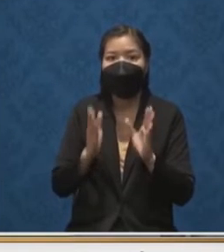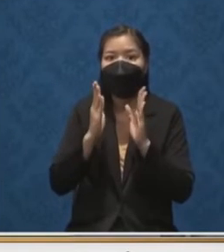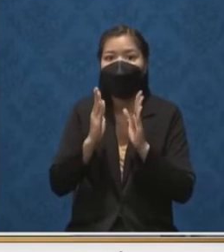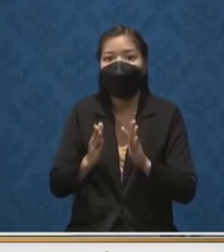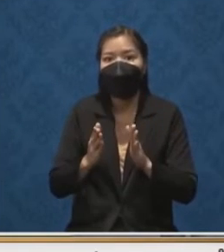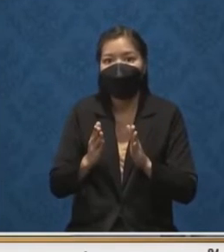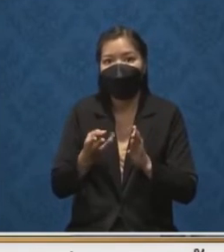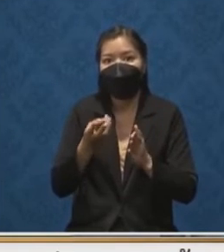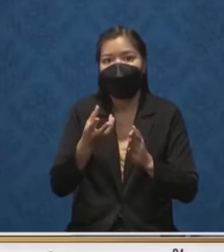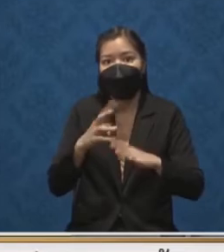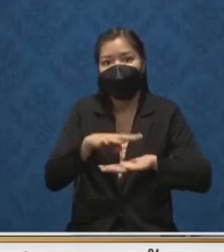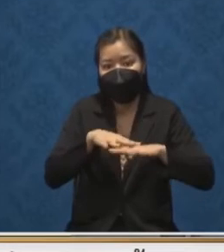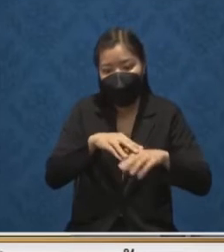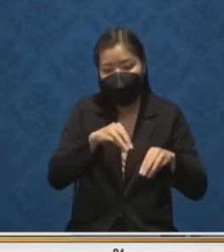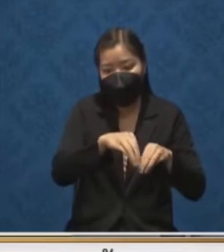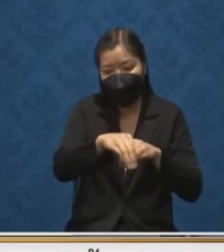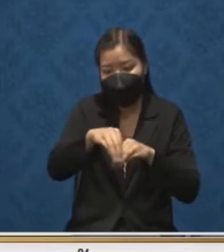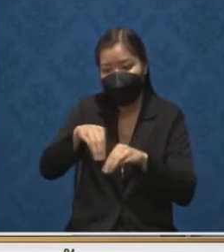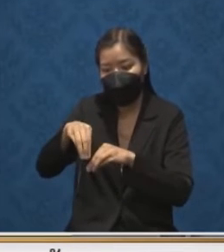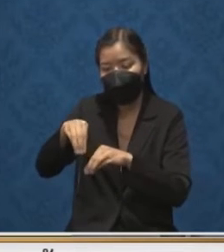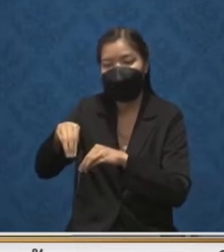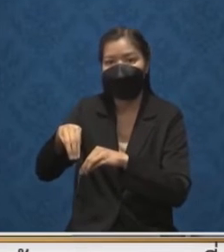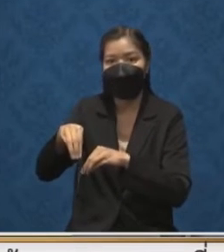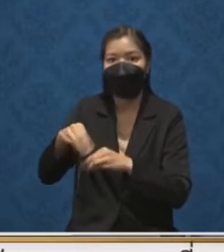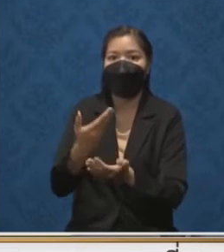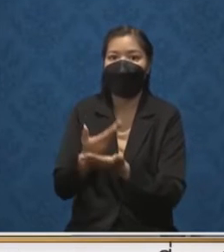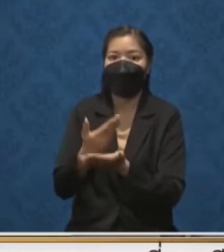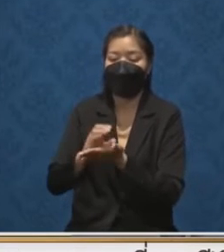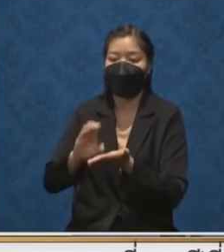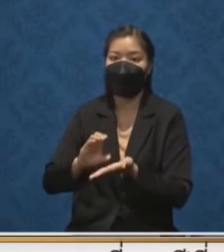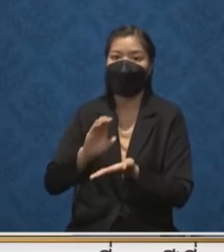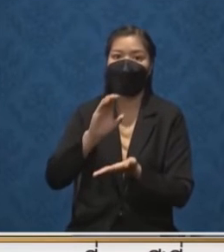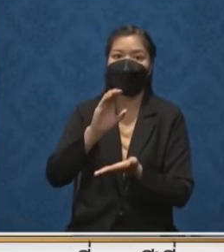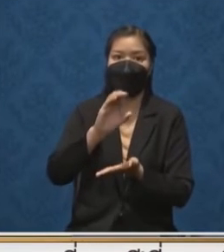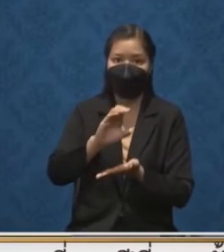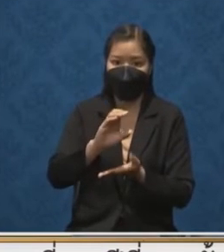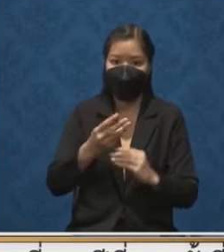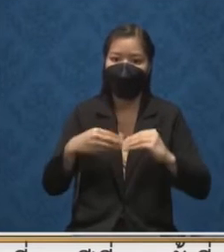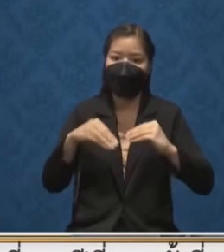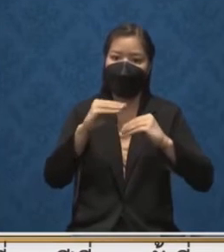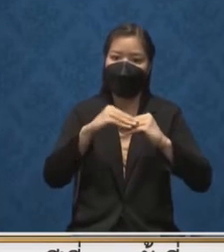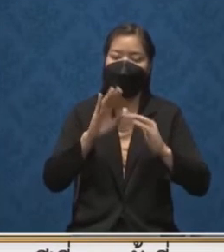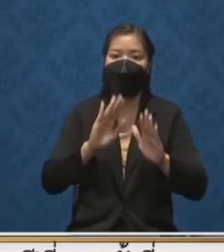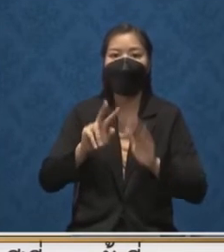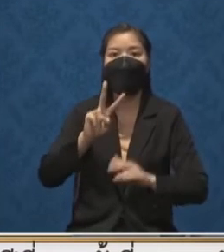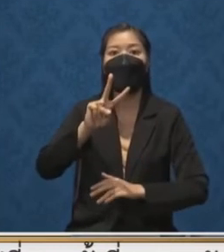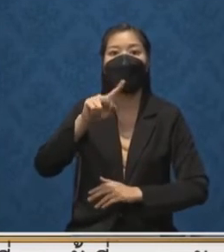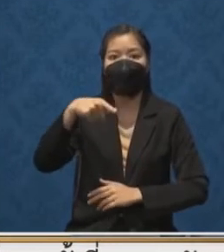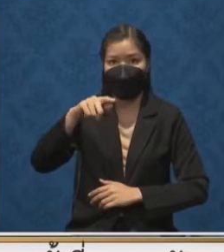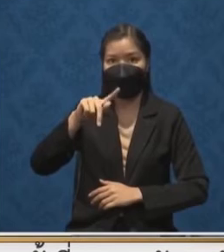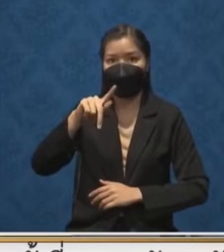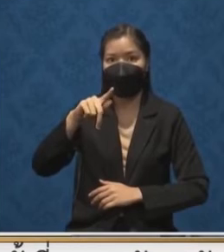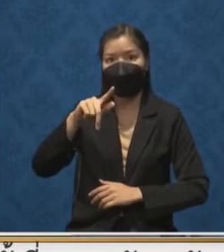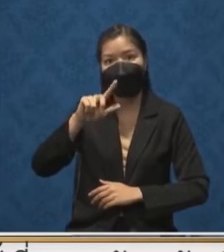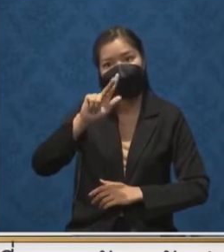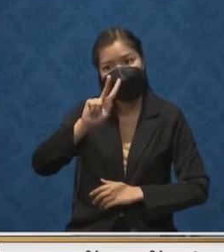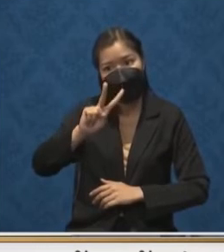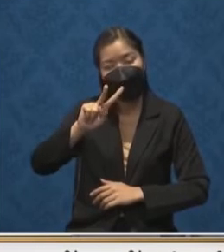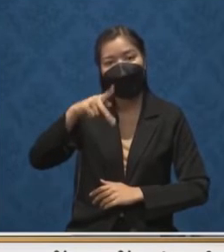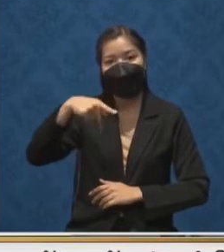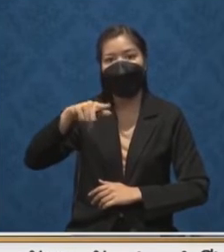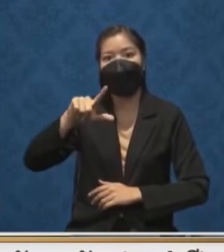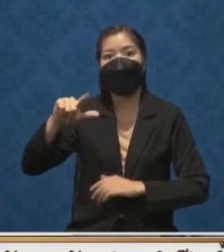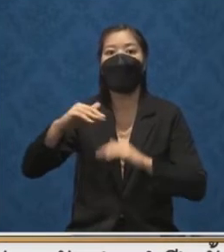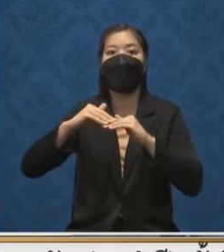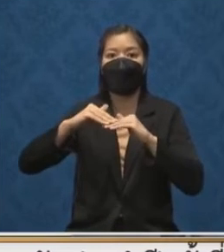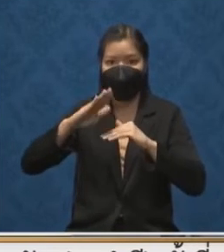ากการที่กรมการข้าวเนี่ยครับจะได้รับเงินงบประมาณเพิ่มอีกประมาณ 2,000 กว่าล้านเนี่ยนะฮะในการที่จะดูแลเรื่องของ